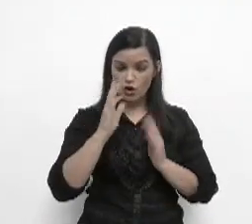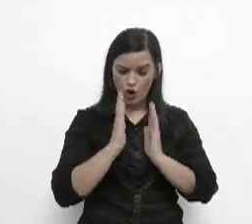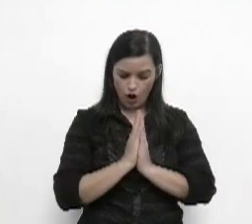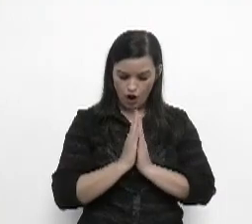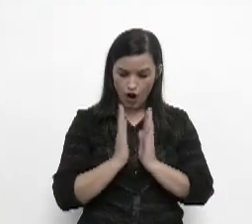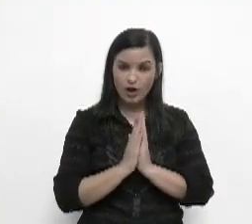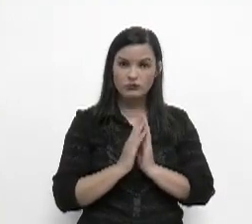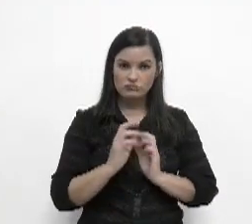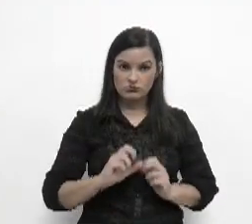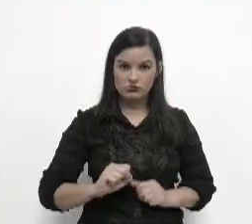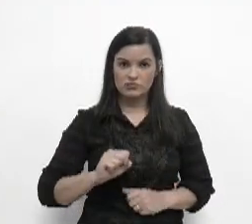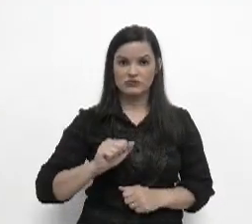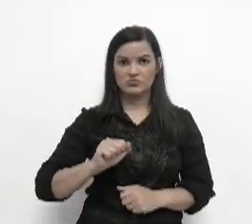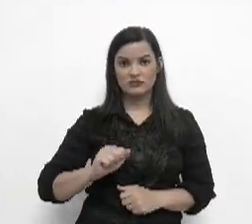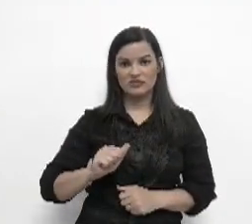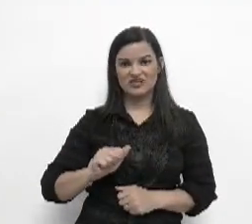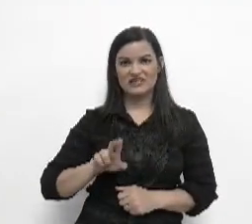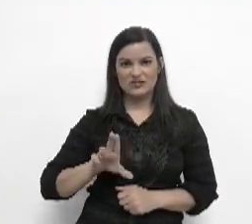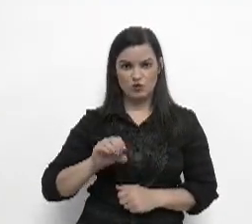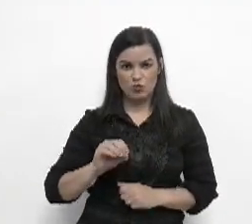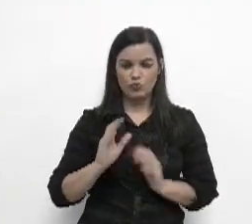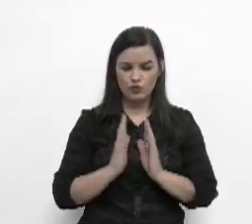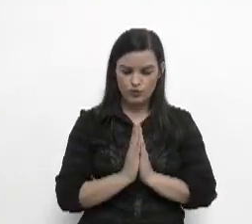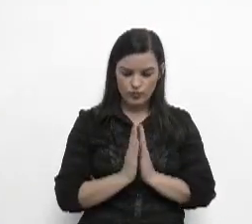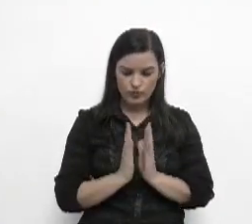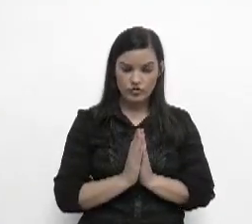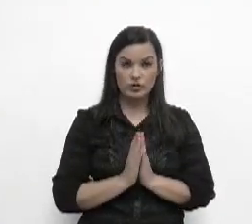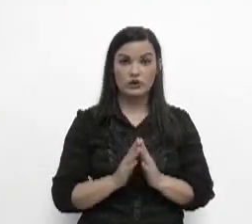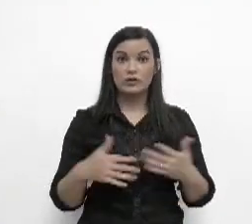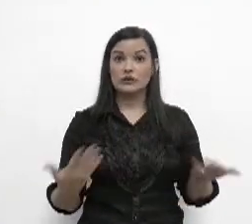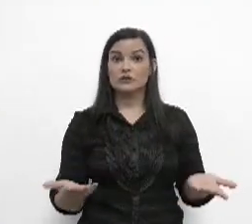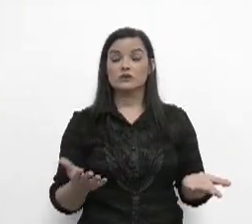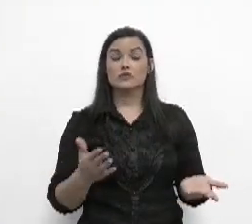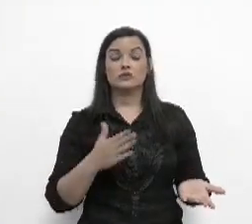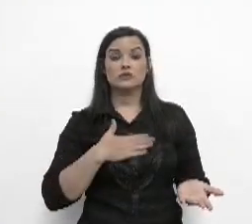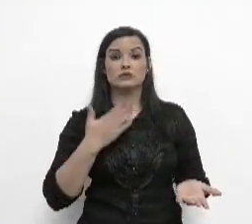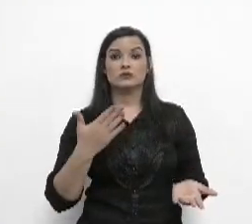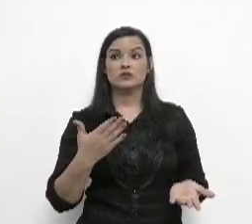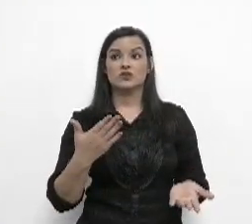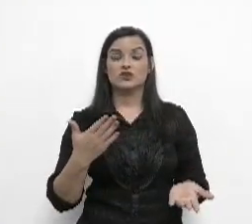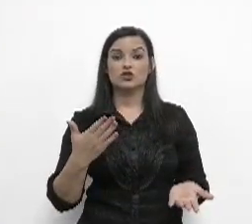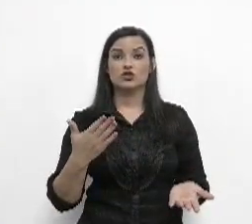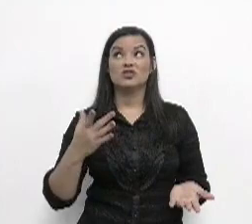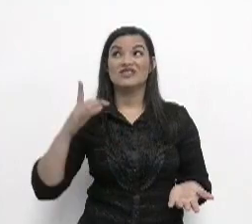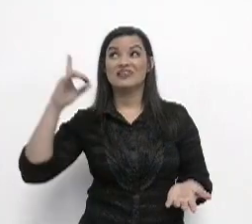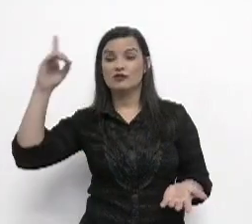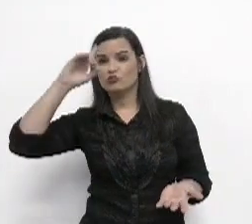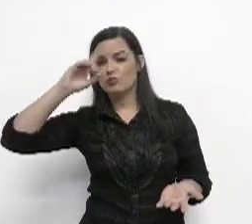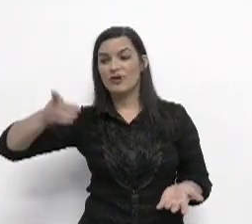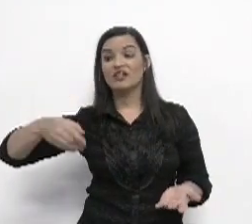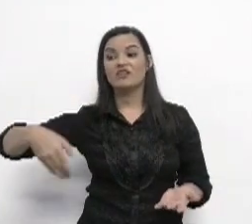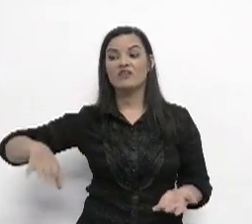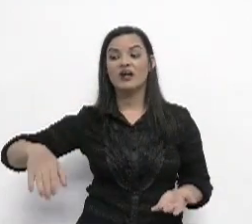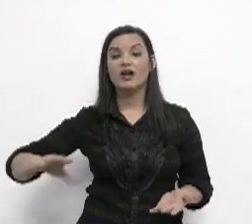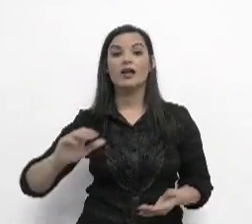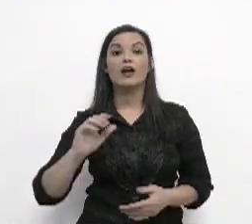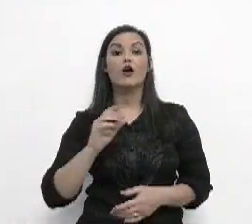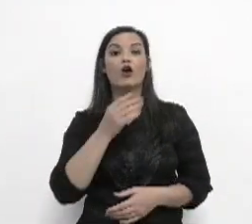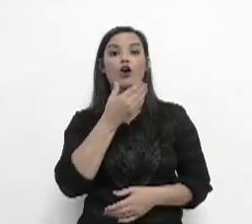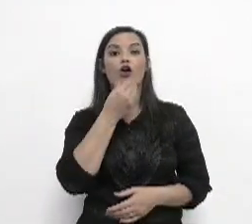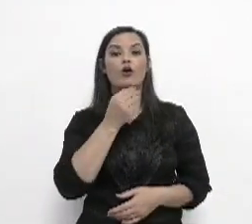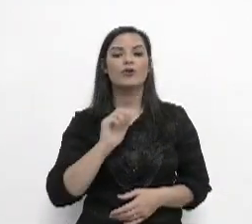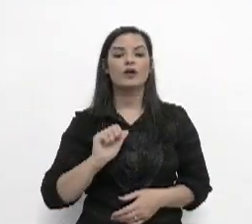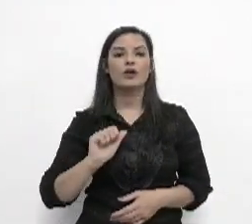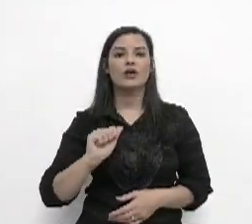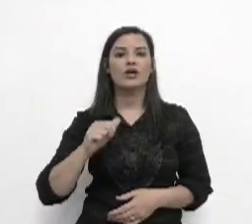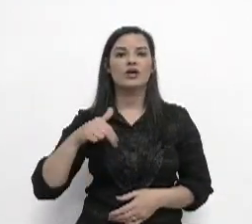사람을 다시 보내서 사울의 눈을 뜨게 E 만드십니다. assim estranhamente envia um homem chamado Ananias a ele para que ele abra os seus olhos e seja utilizado